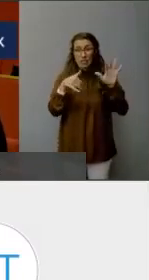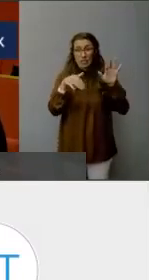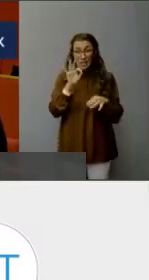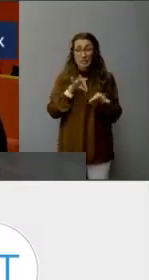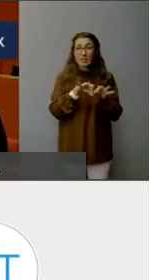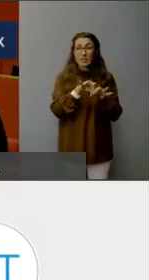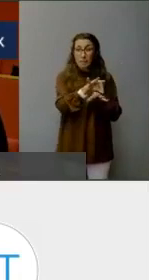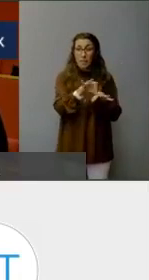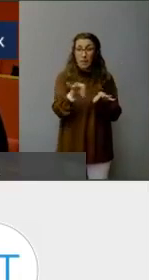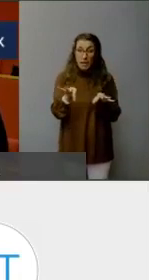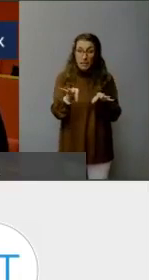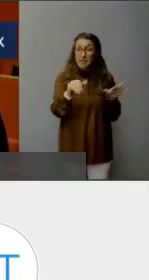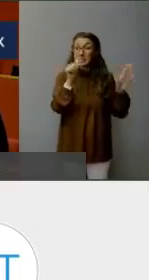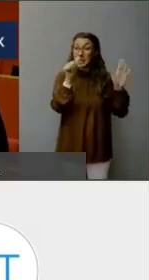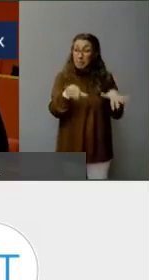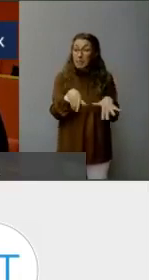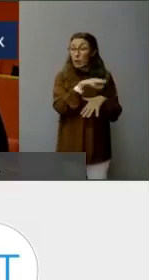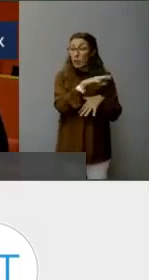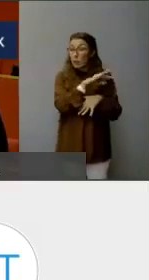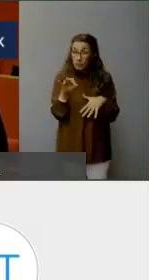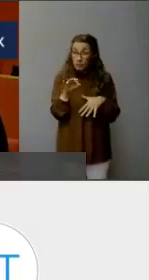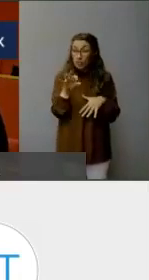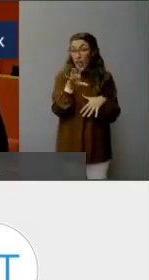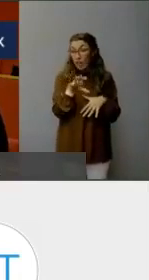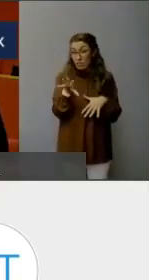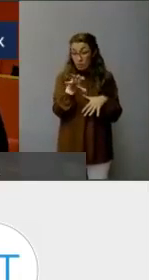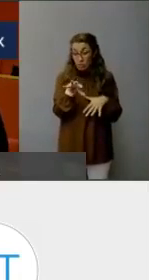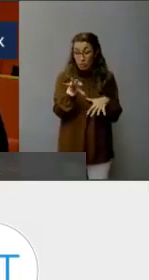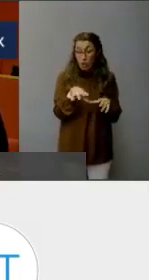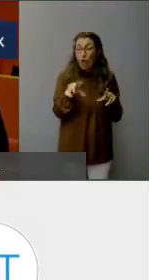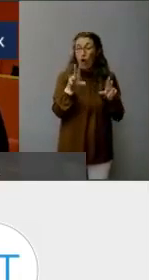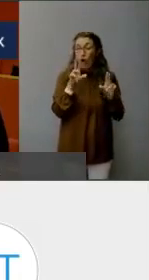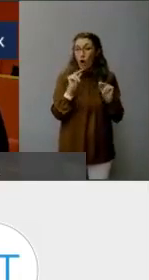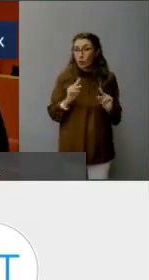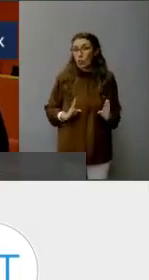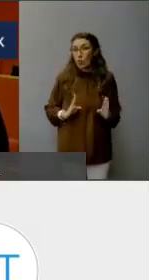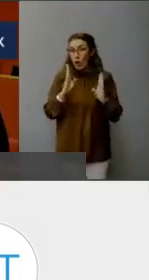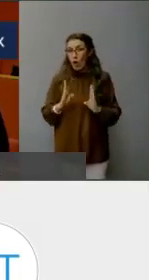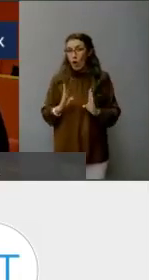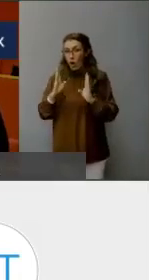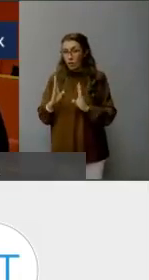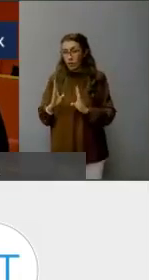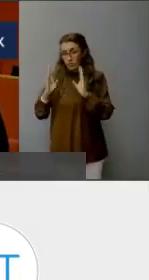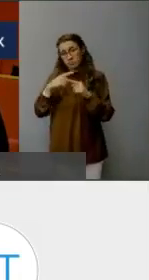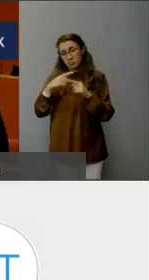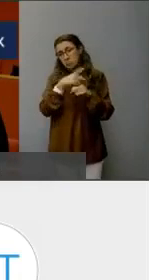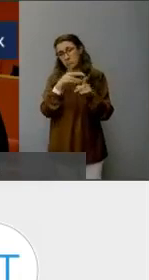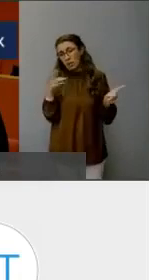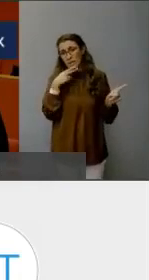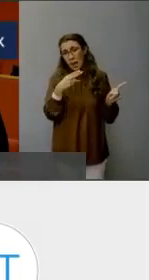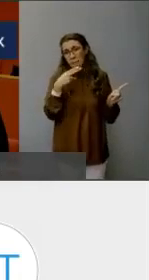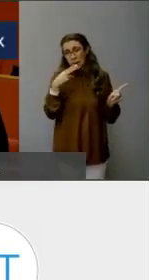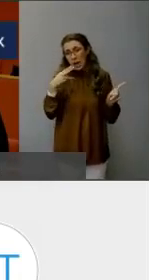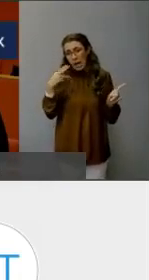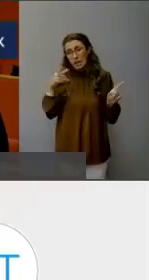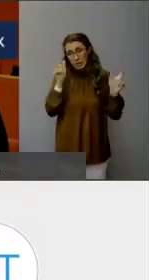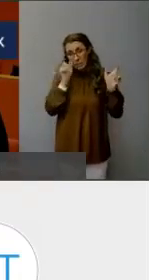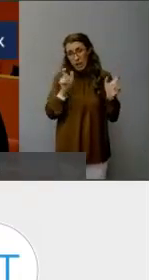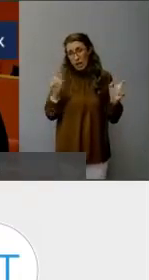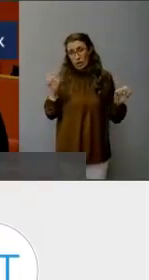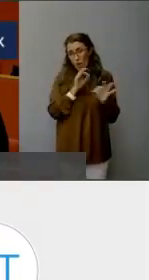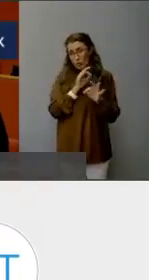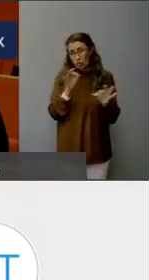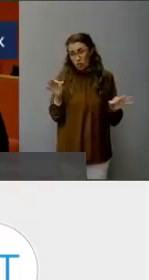rudere 6470 nuovi edifici chiamiamoli chiamateli col loro nome che di fatto prima o seconda